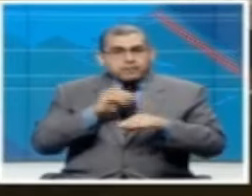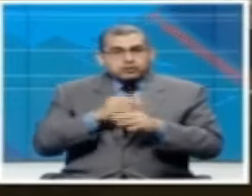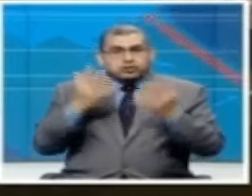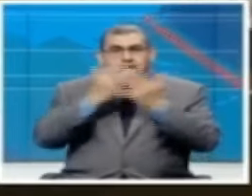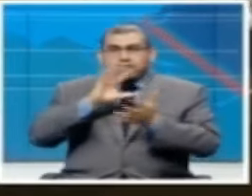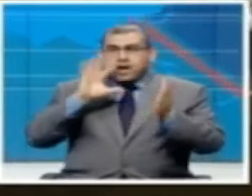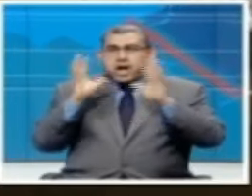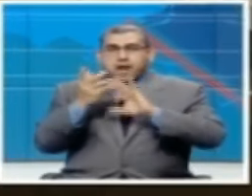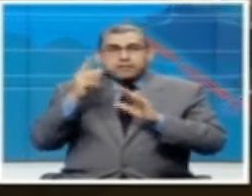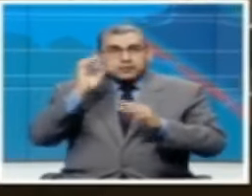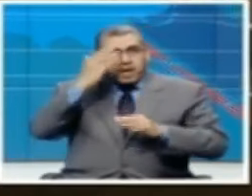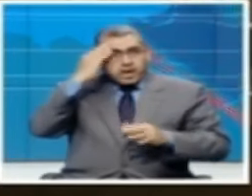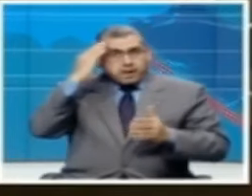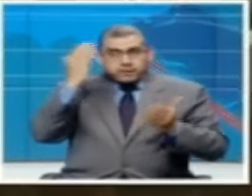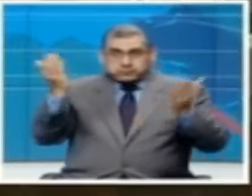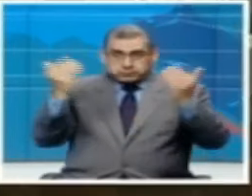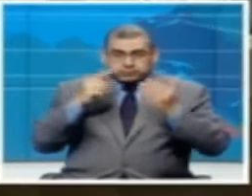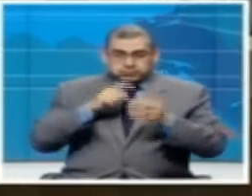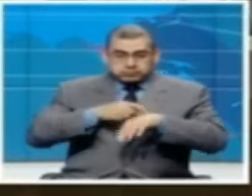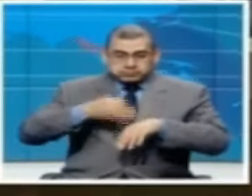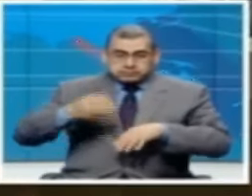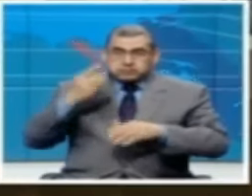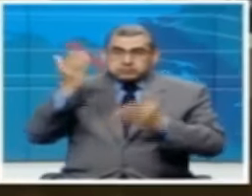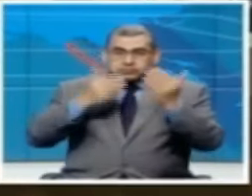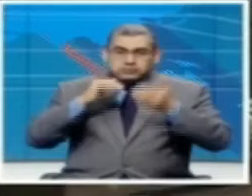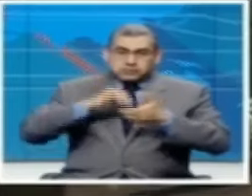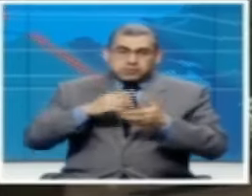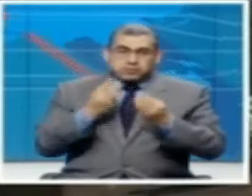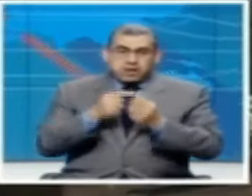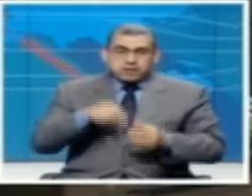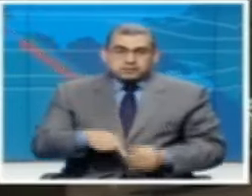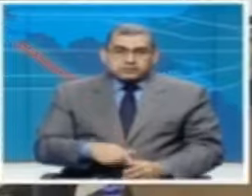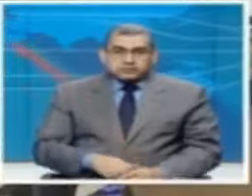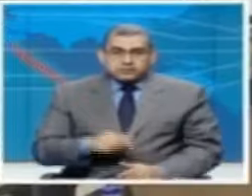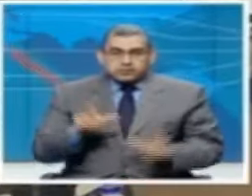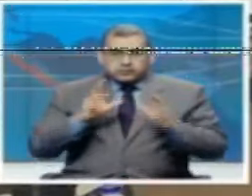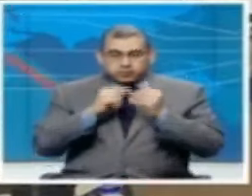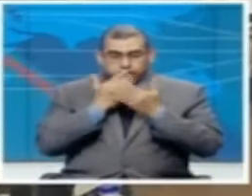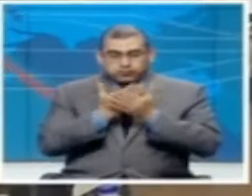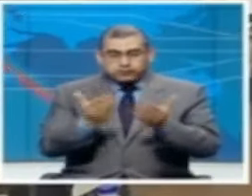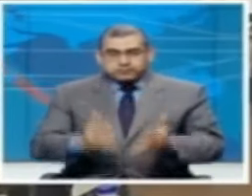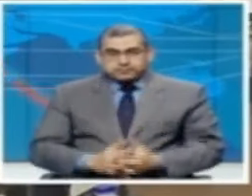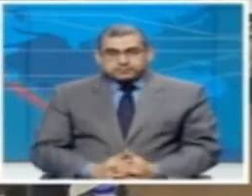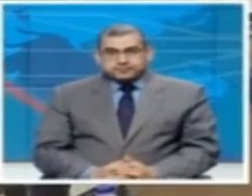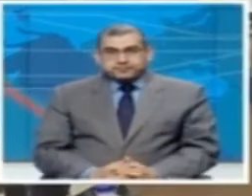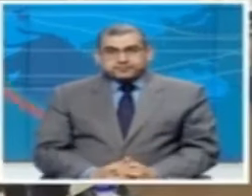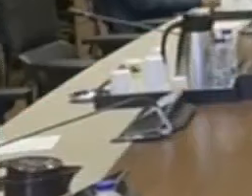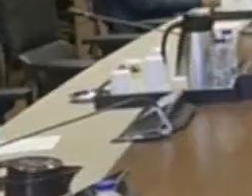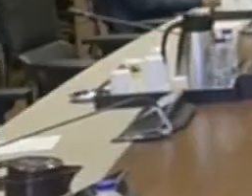العالميه المتخصصه وبتوقيت محدده للطرف ايمان التوني التلفزيون